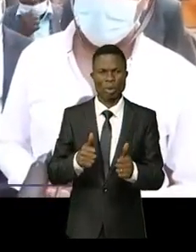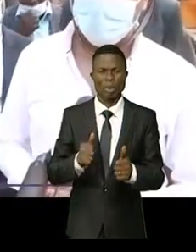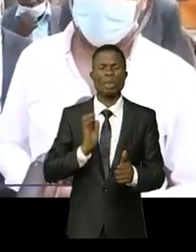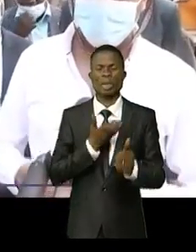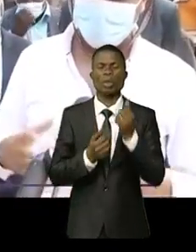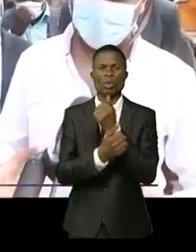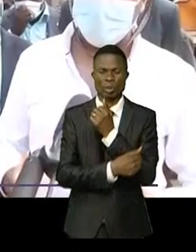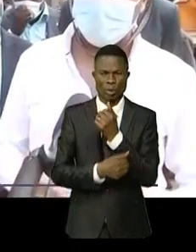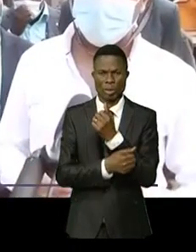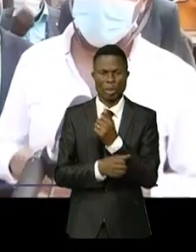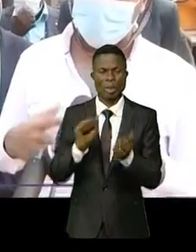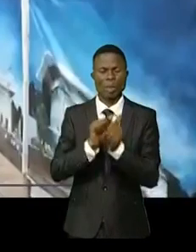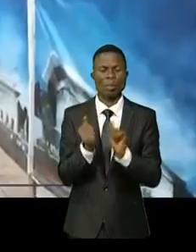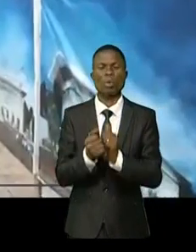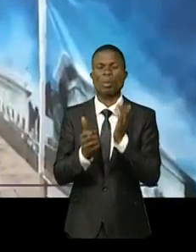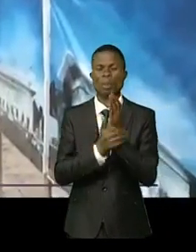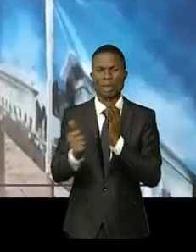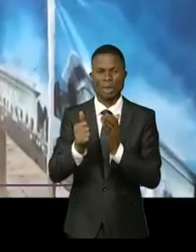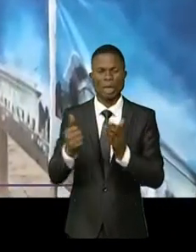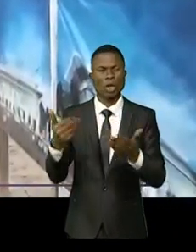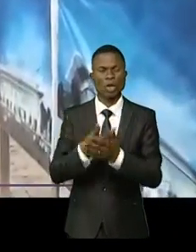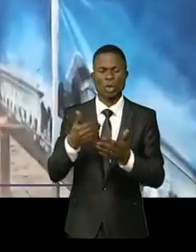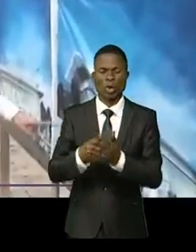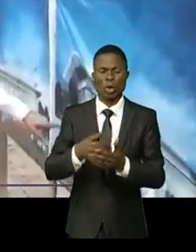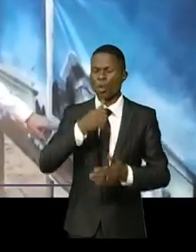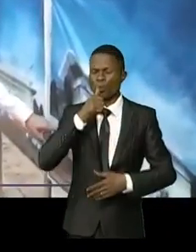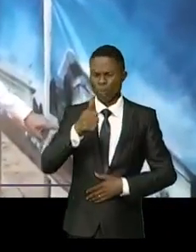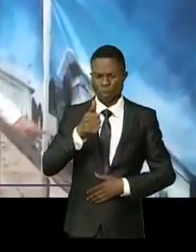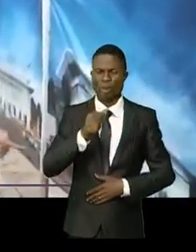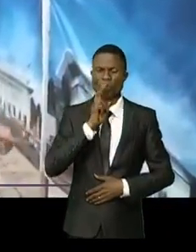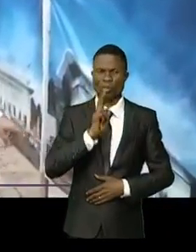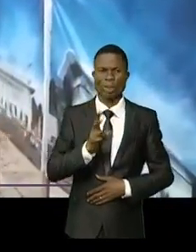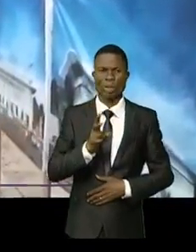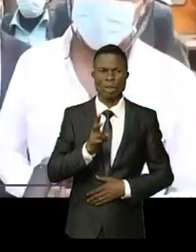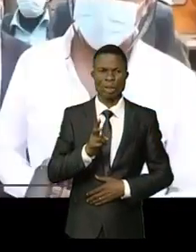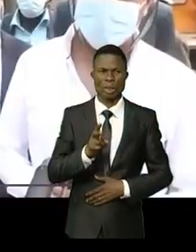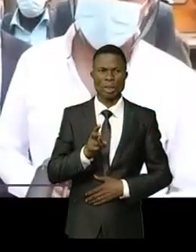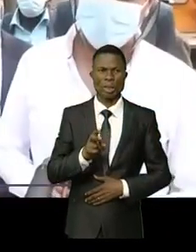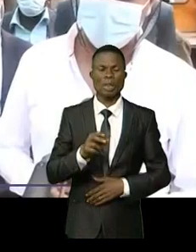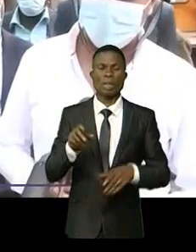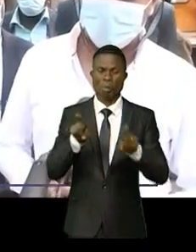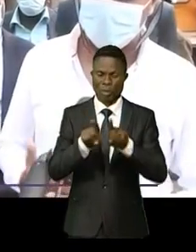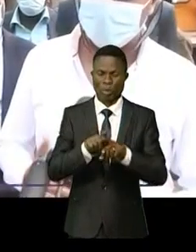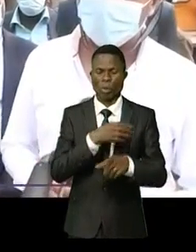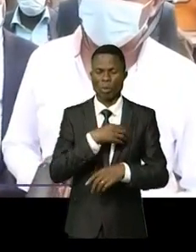et en termes de qualité, modernité, beauté. Et comme maman elle vient de dire,